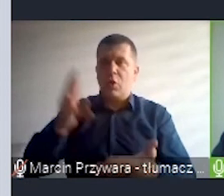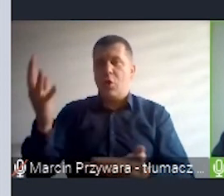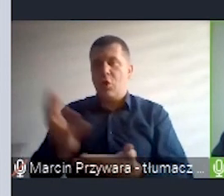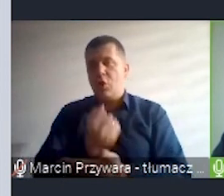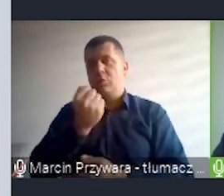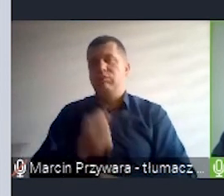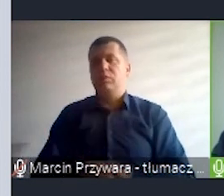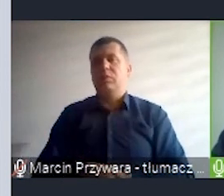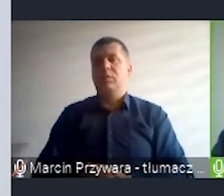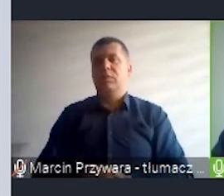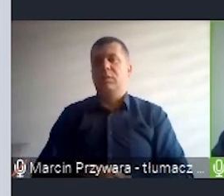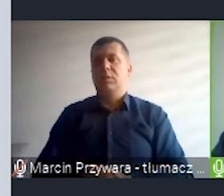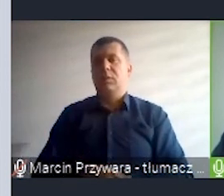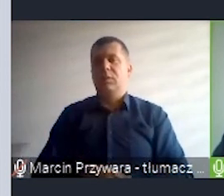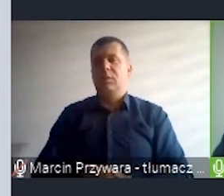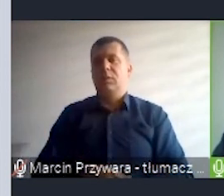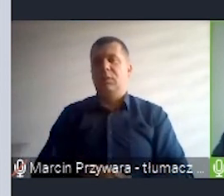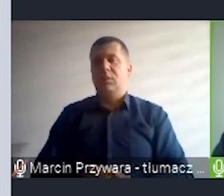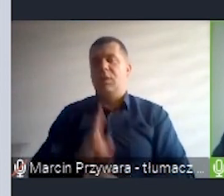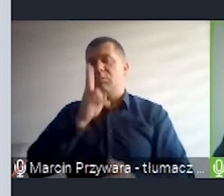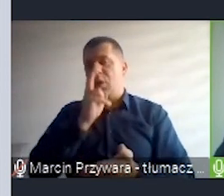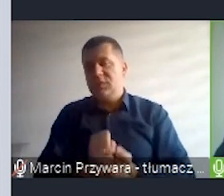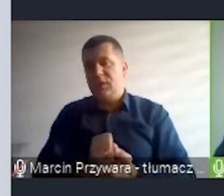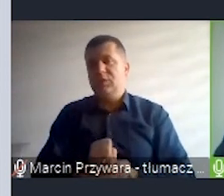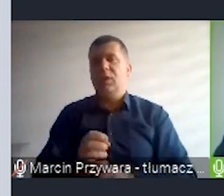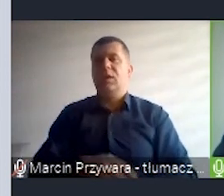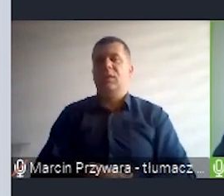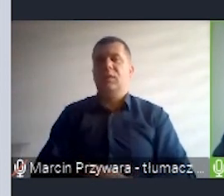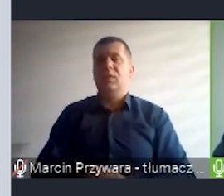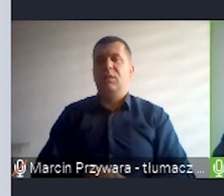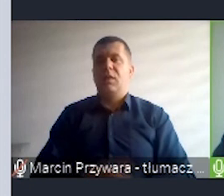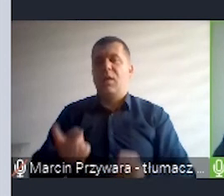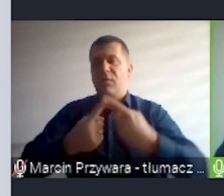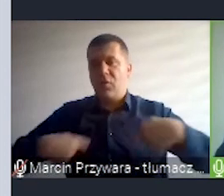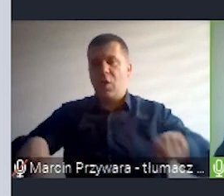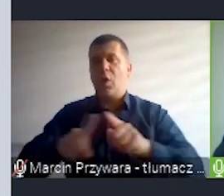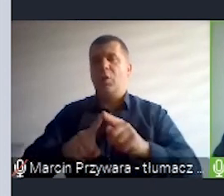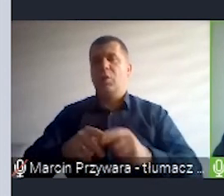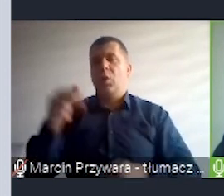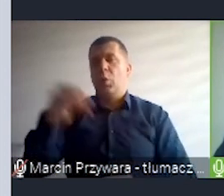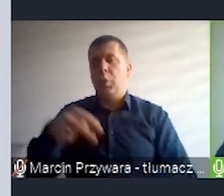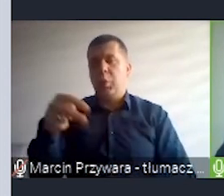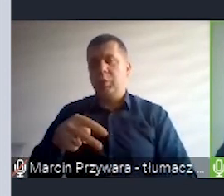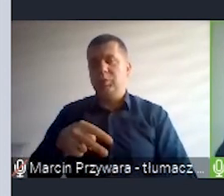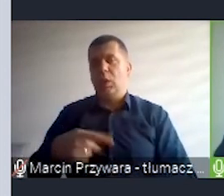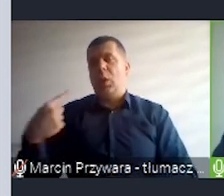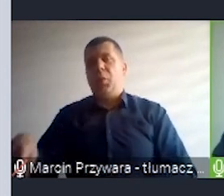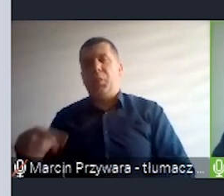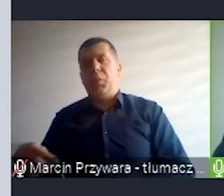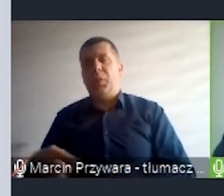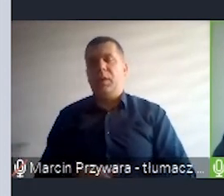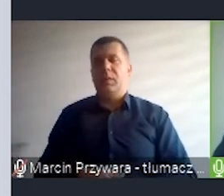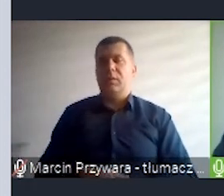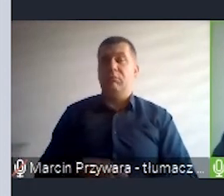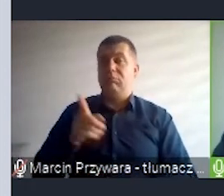odbioru, jakimikolwiek poświadczeniami wykonania usług, których nie było,